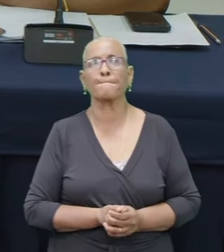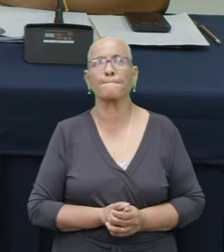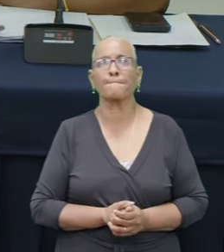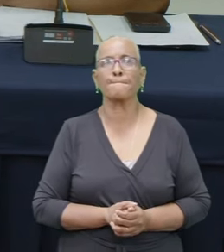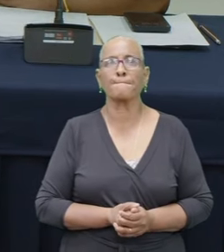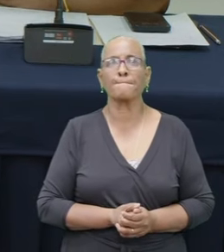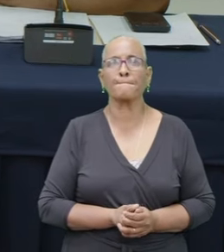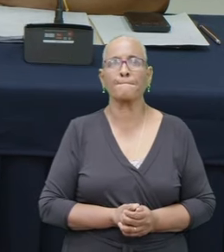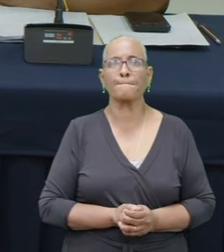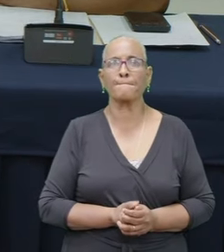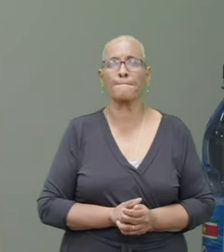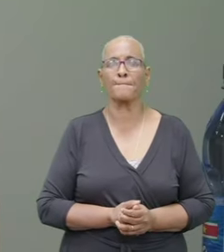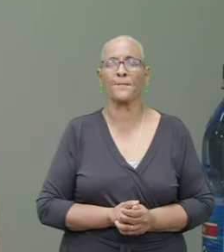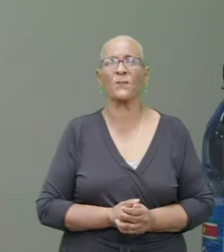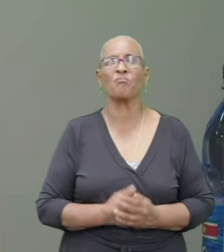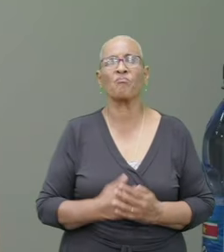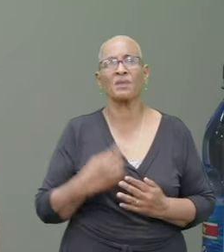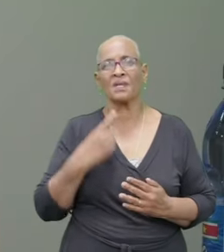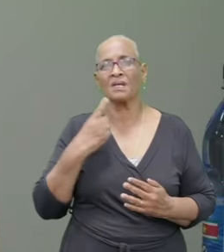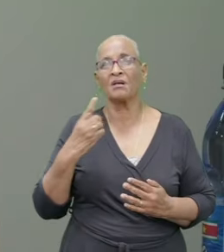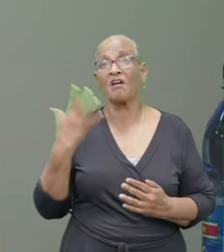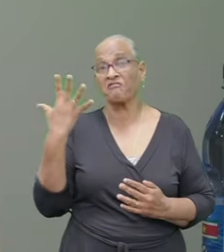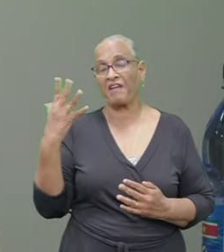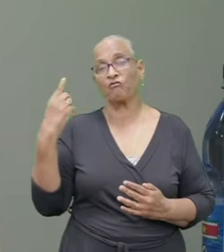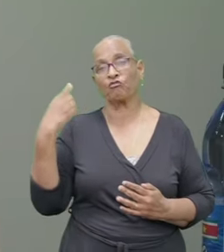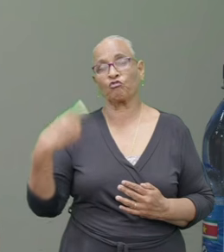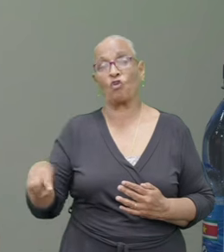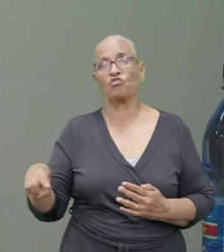Ja, met betrekking tot die 5000...